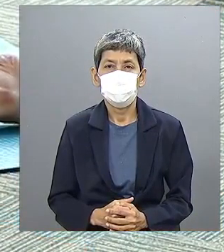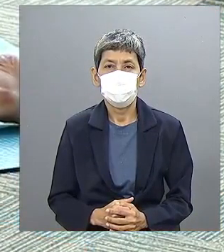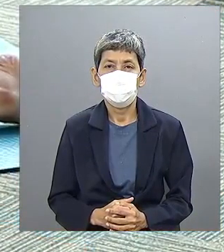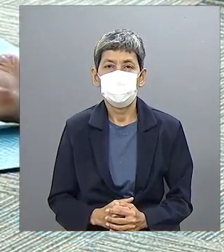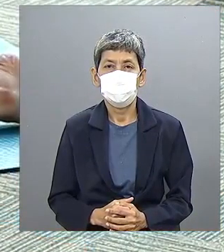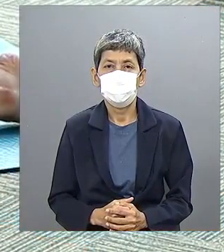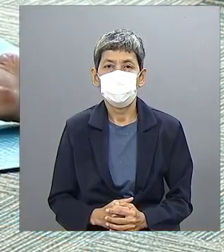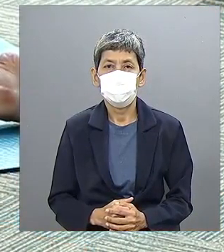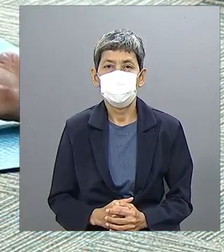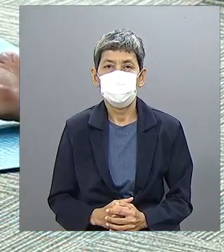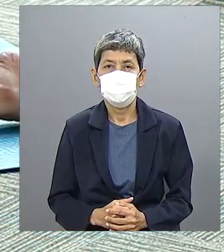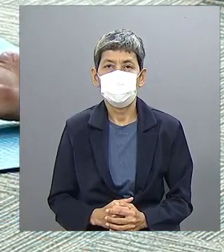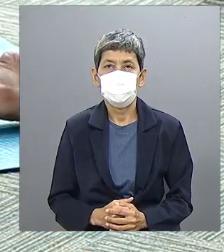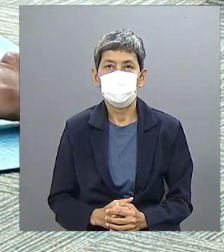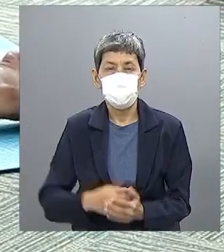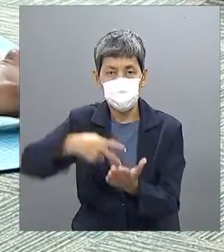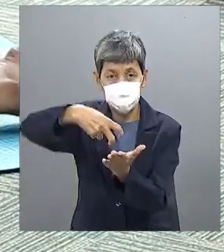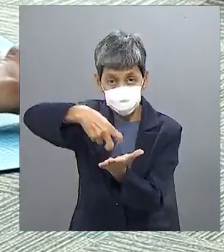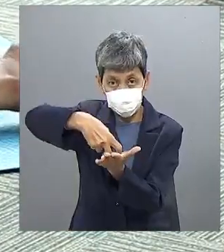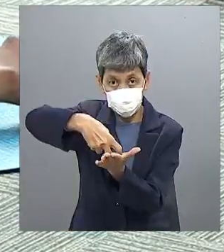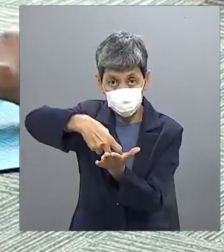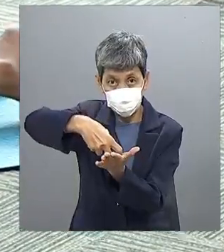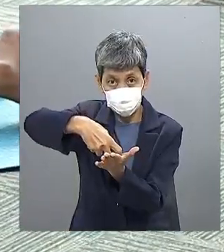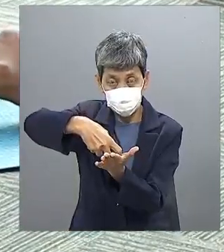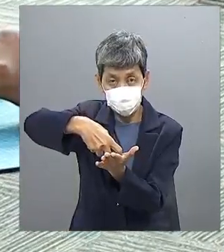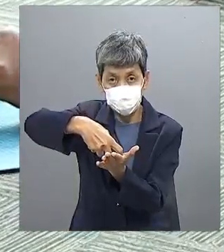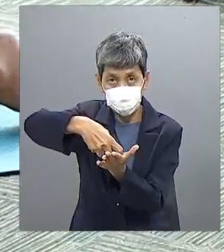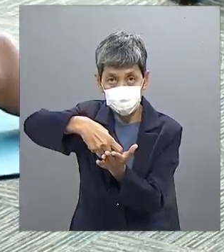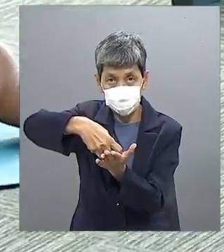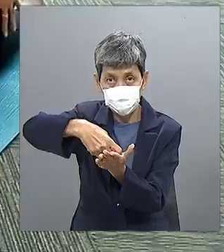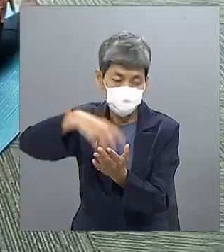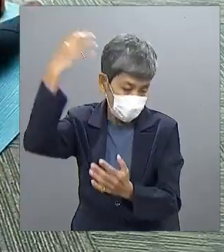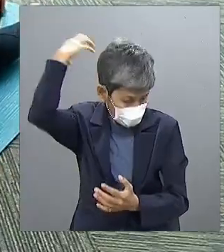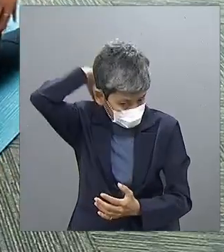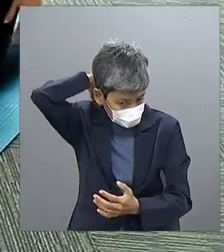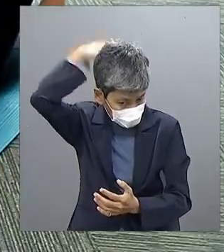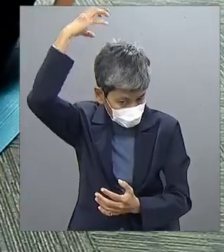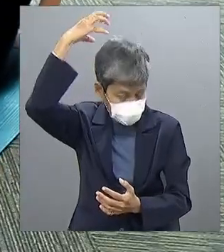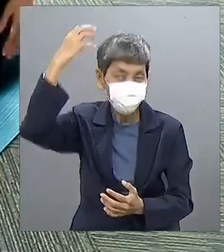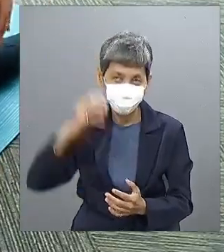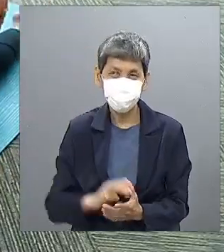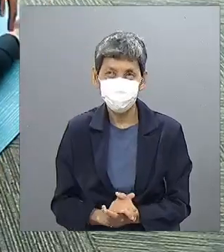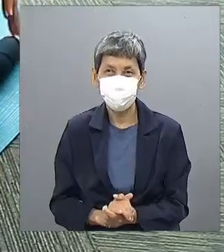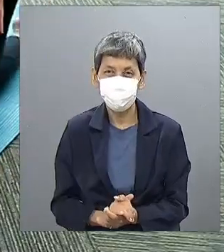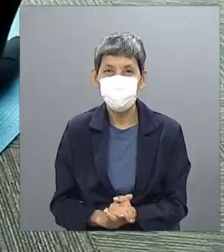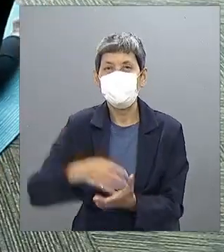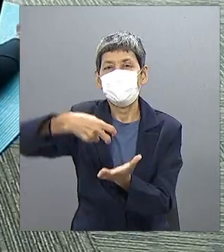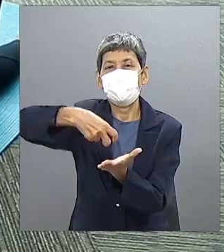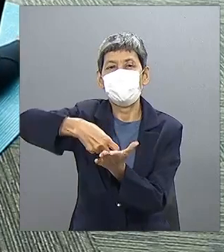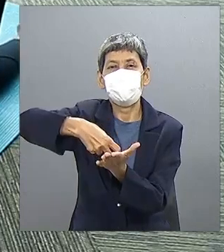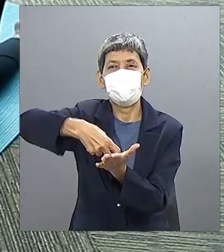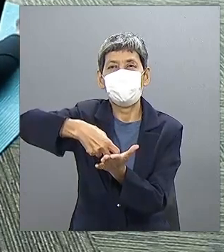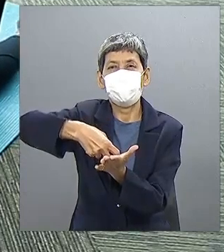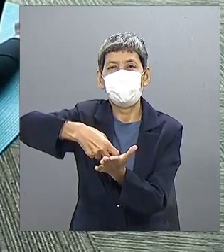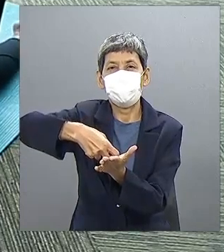ขาตั้งขาวขึ้นมาค่ะต่อไปค่ะเป็นท่าอูฐค่ะตั้งเขาขึ้นค่ะแยก